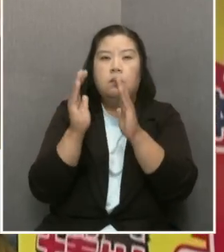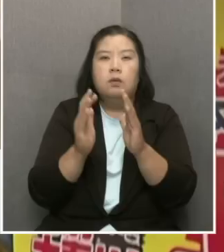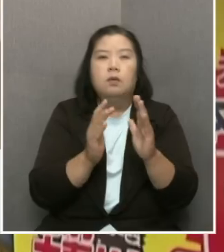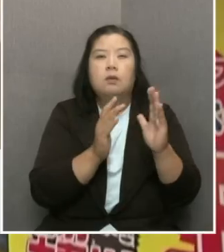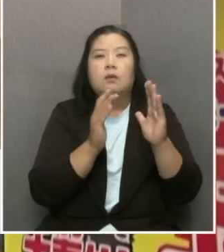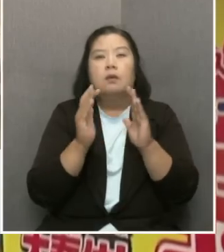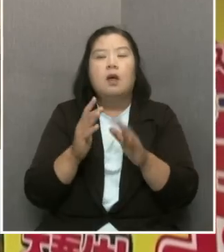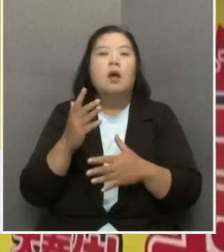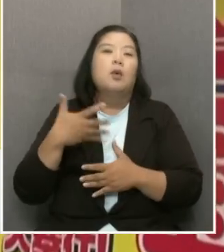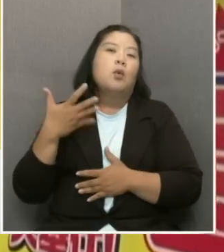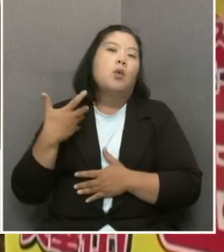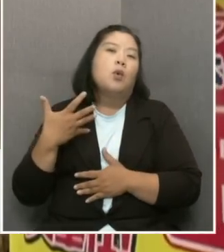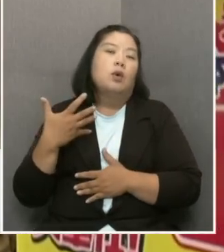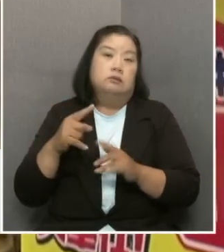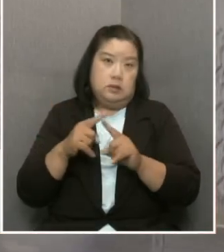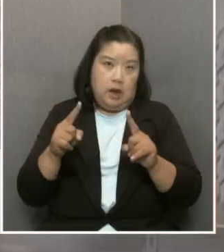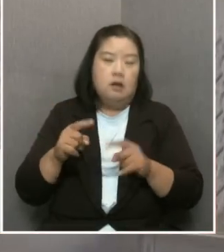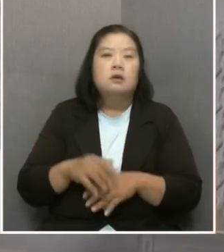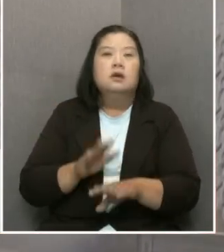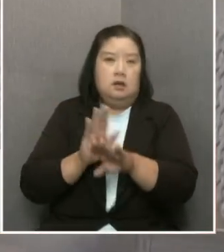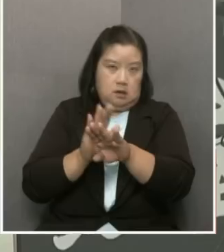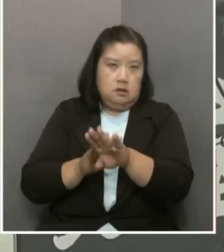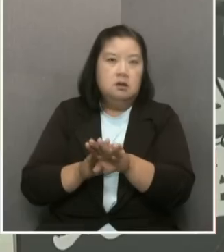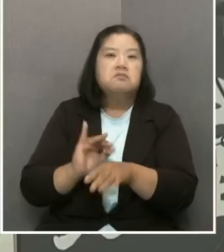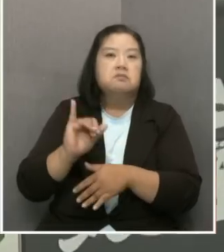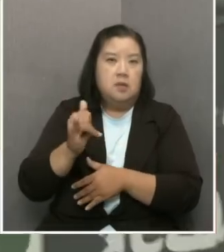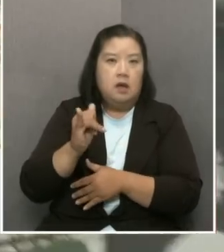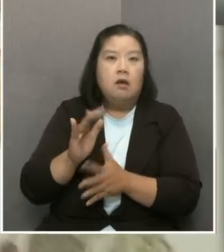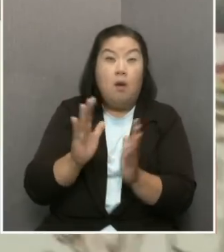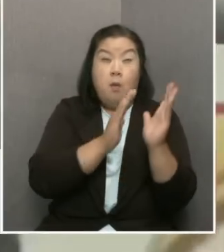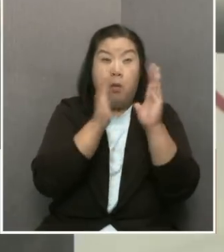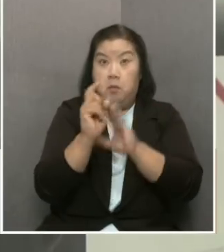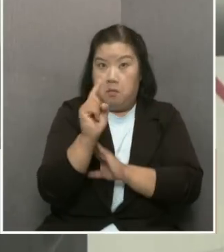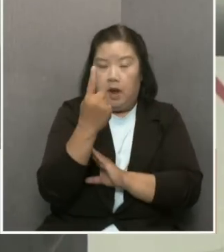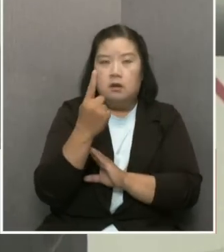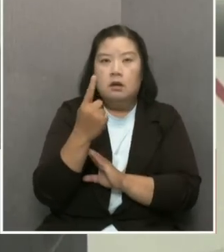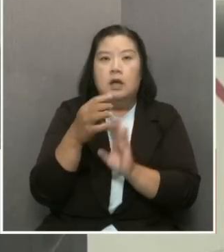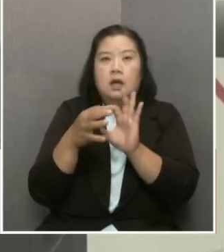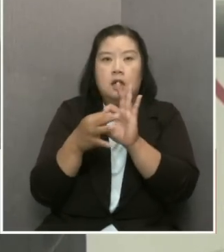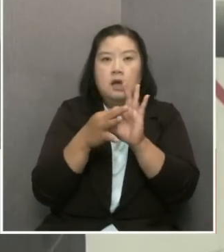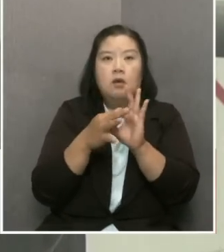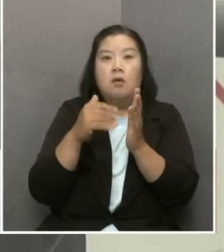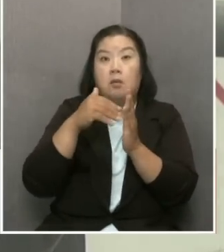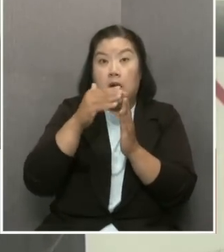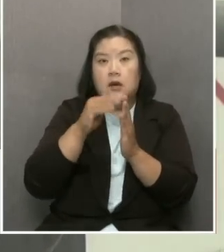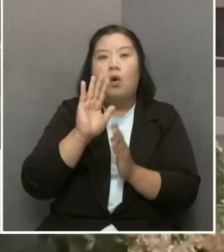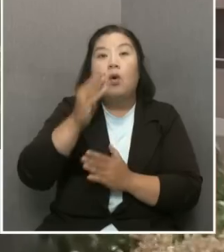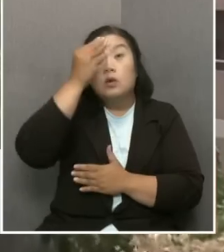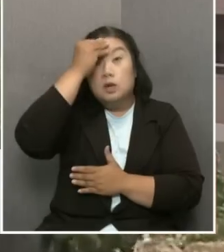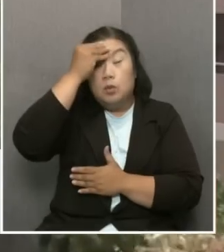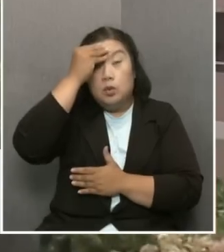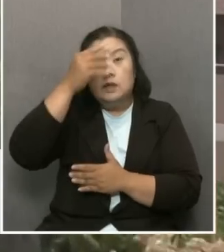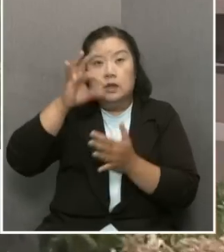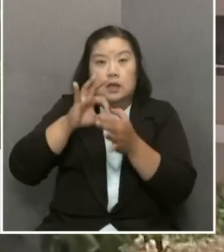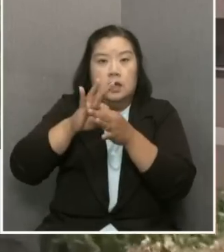านนี้แต่ว่าทาง JMA ยังเตือนค่ะล่าสุดว่าแรงจะเคลื่อนตัวขึ้นเหนือไปถึงทะเลญี่ปุ่นในวันนี้และจะมุ่งหน้า